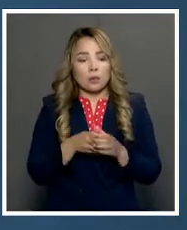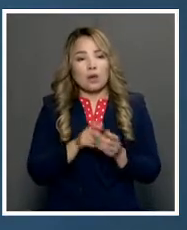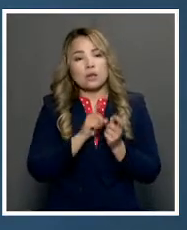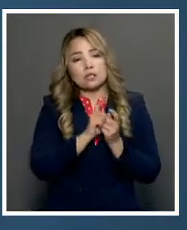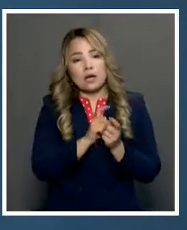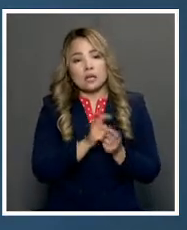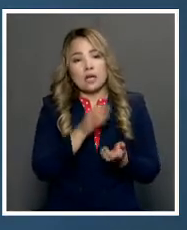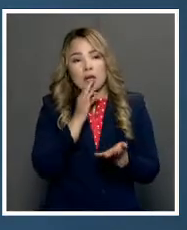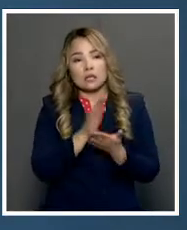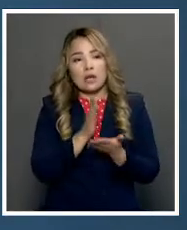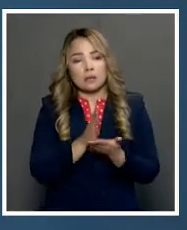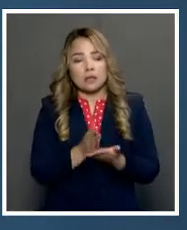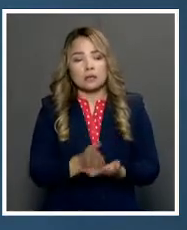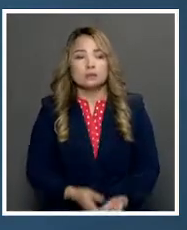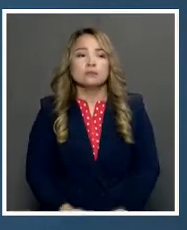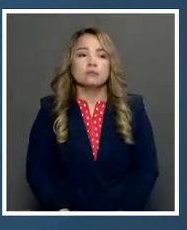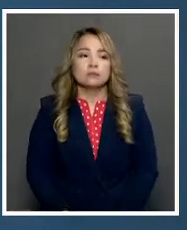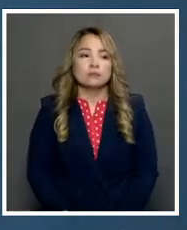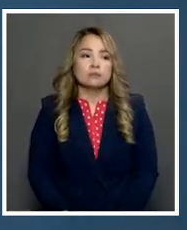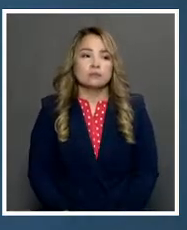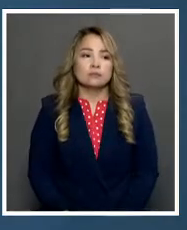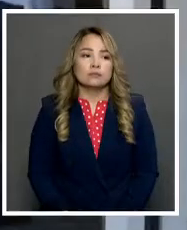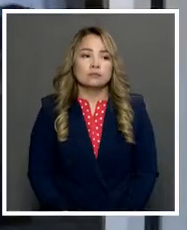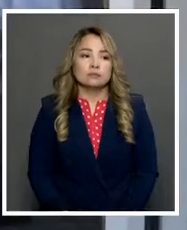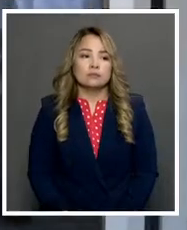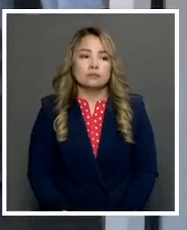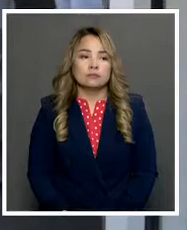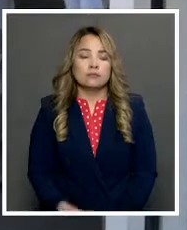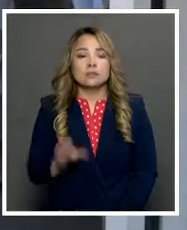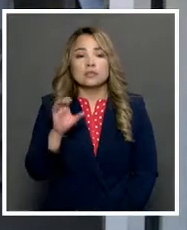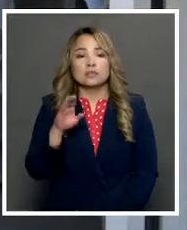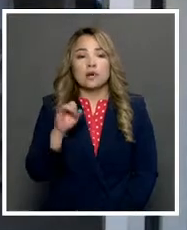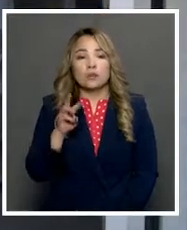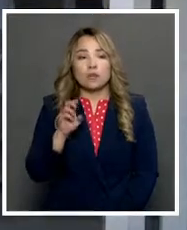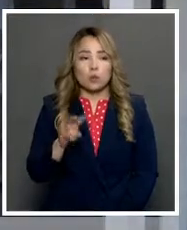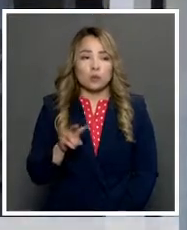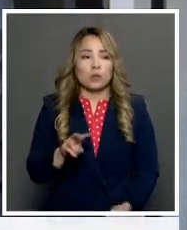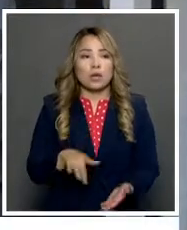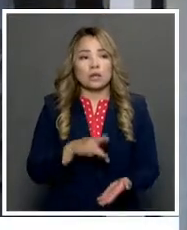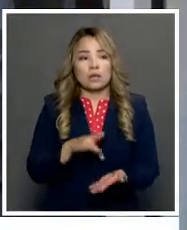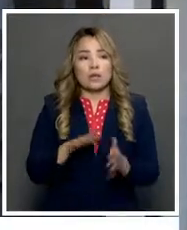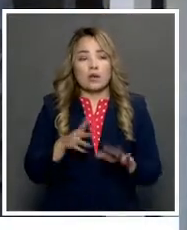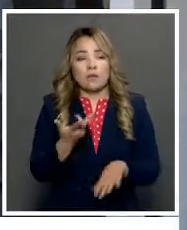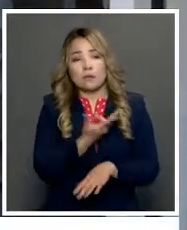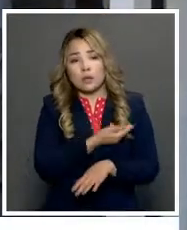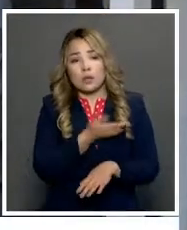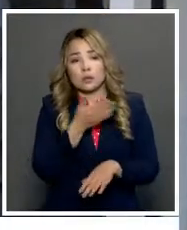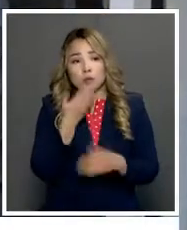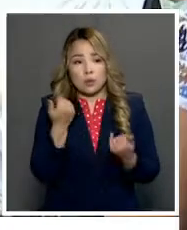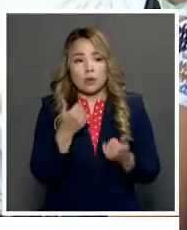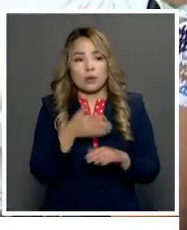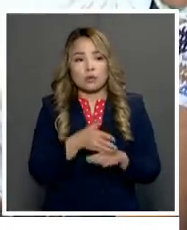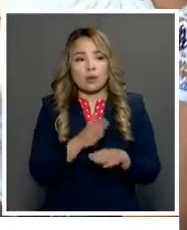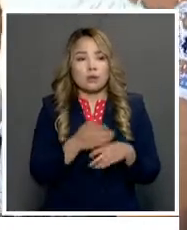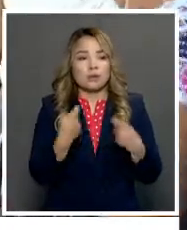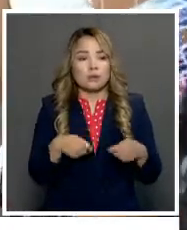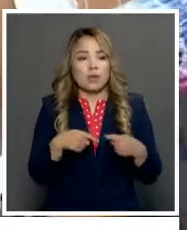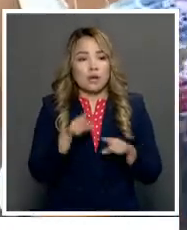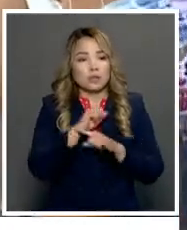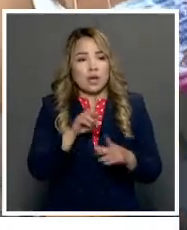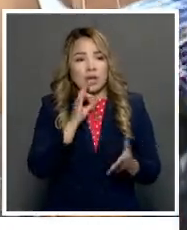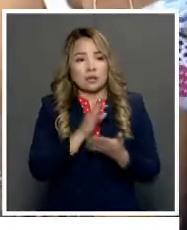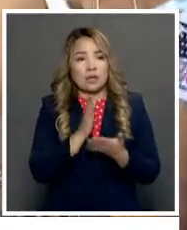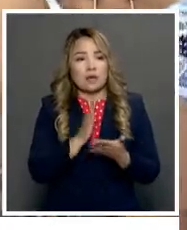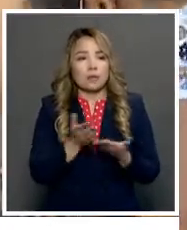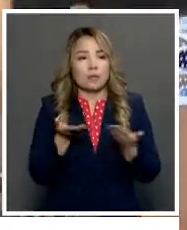жатыр. Тақырыпты Арай Төлеген қызы жалғастырады. Стамбул қаласының 6 ауданында вакцина алмағандарға нан сатылмайды. Мұндай шешімді